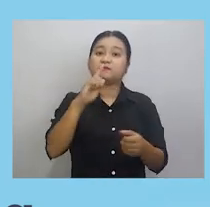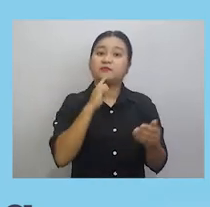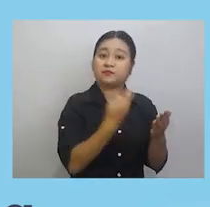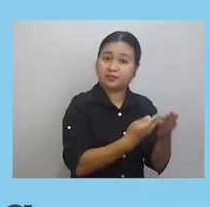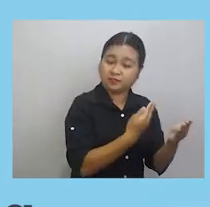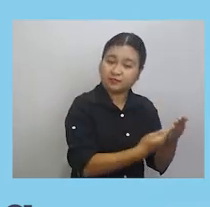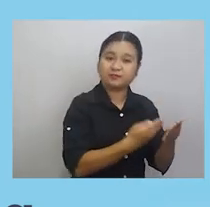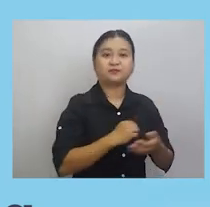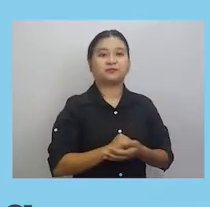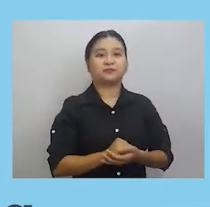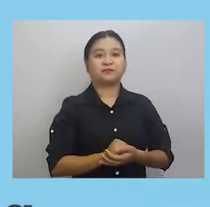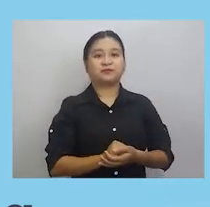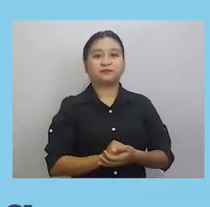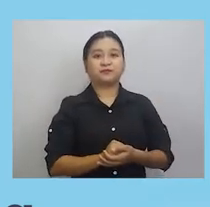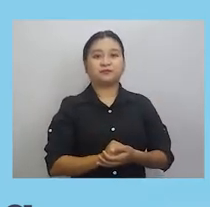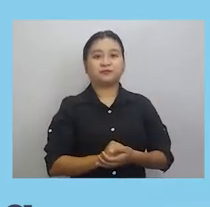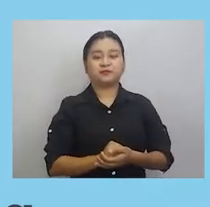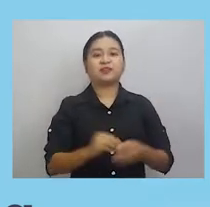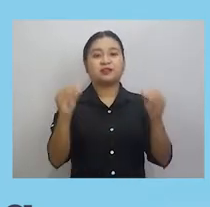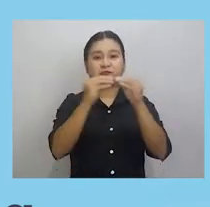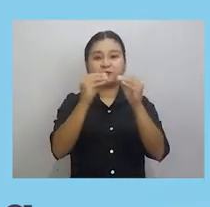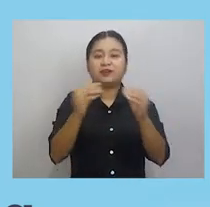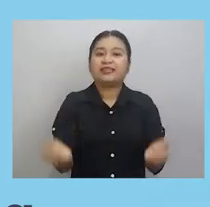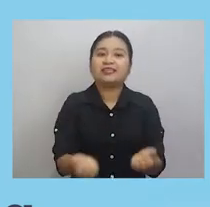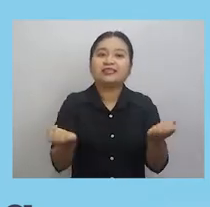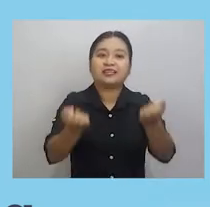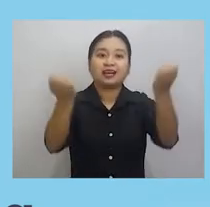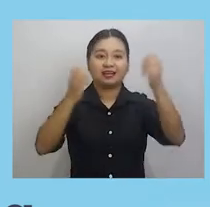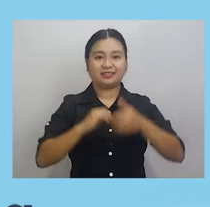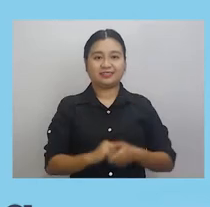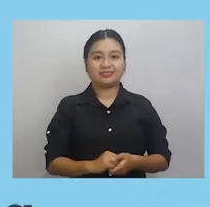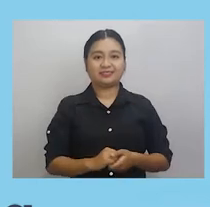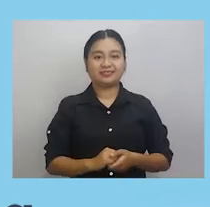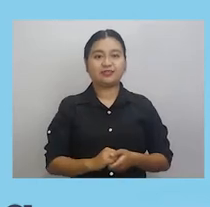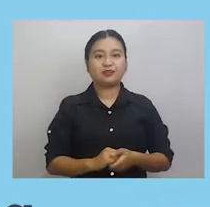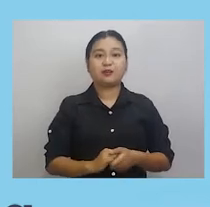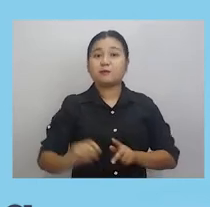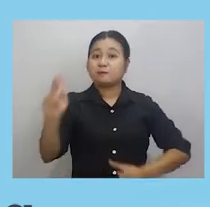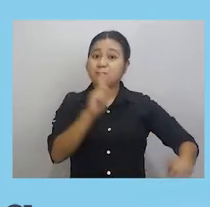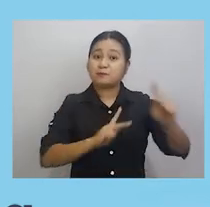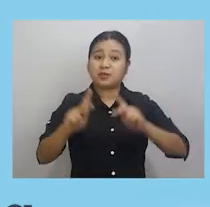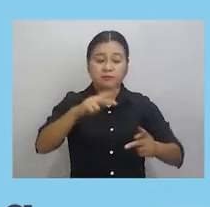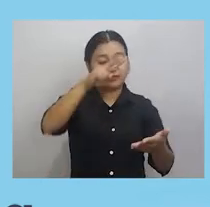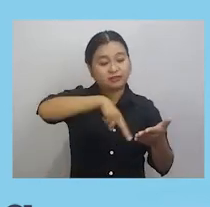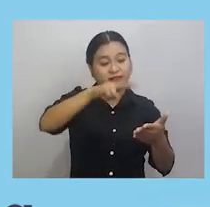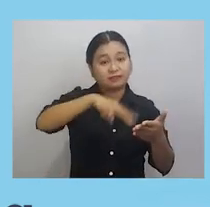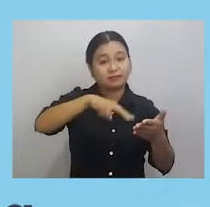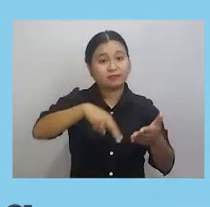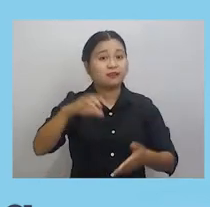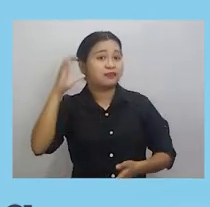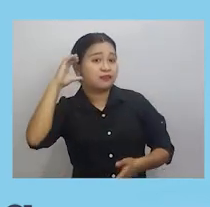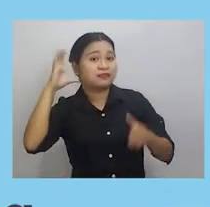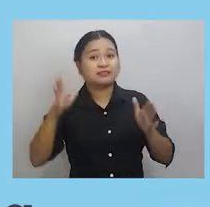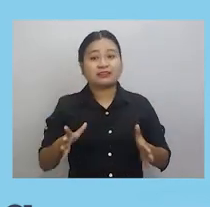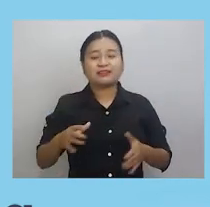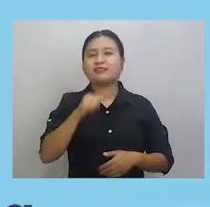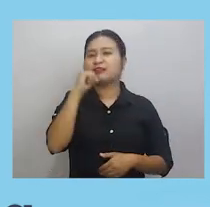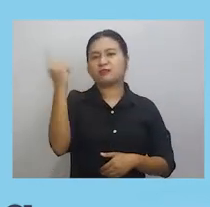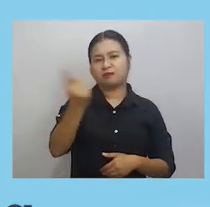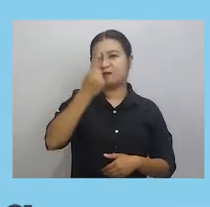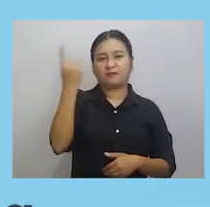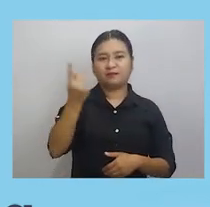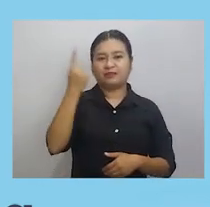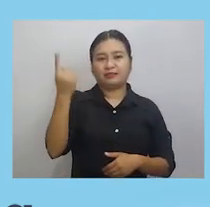o katibayan. Mas nahihikayat natin ang ating mga pagbabasa o tagapakinig na hindi lamang